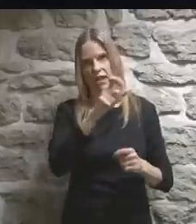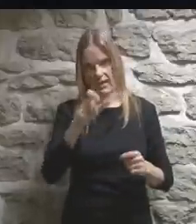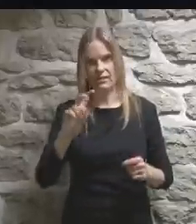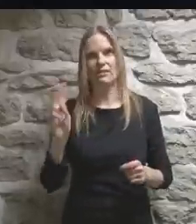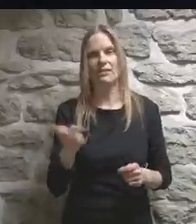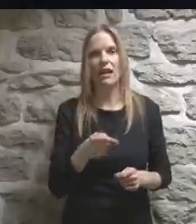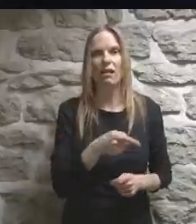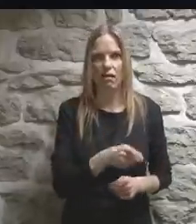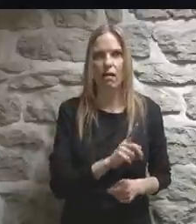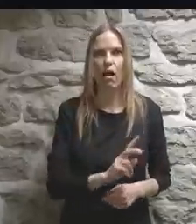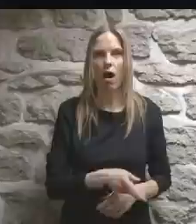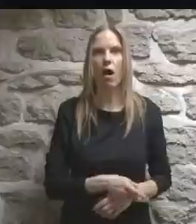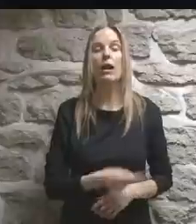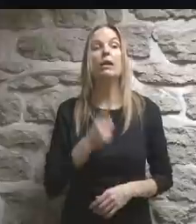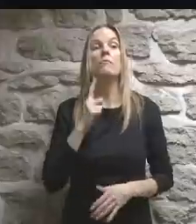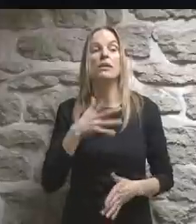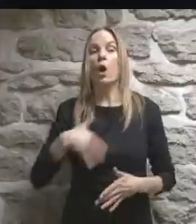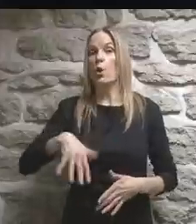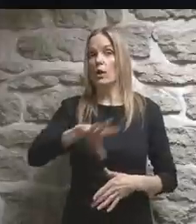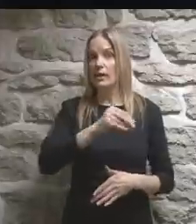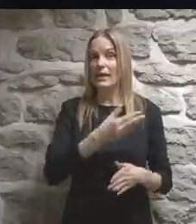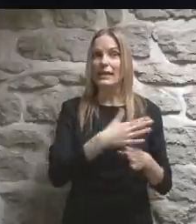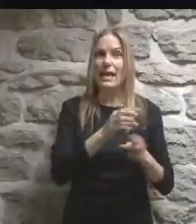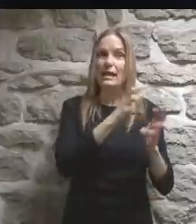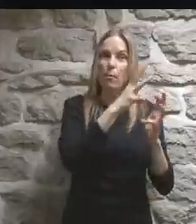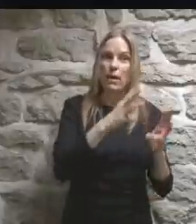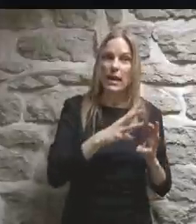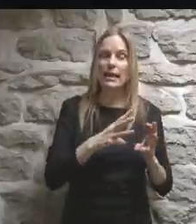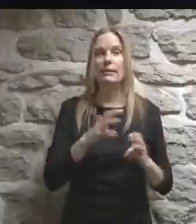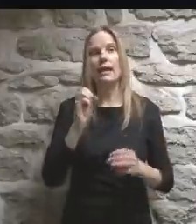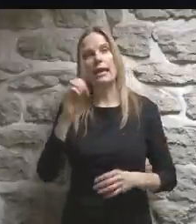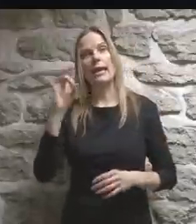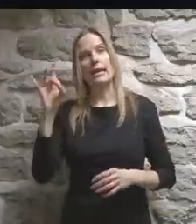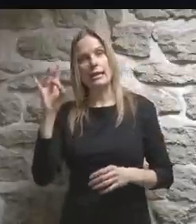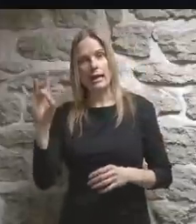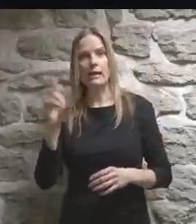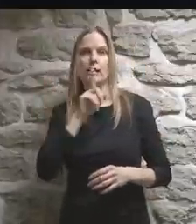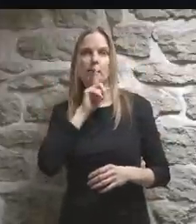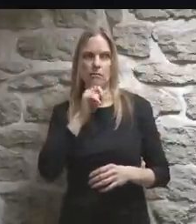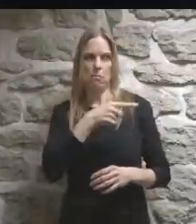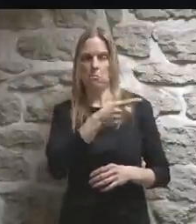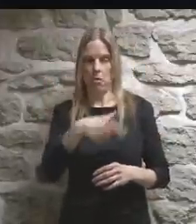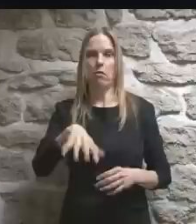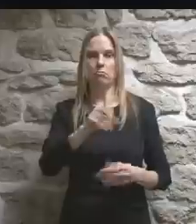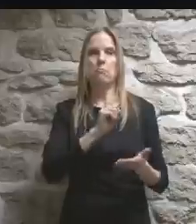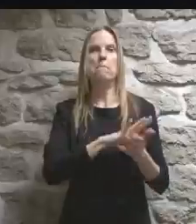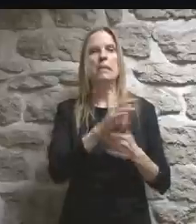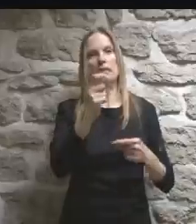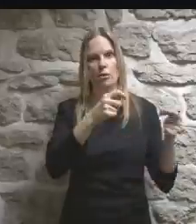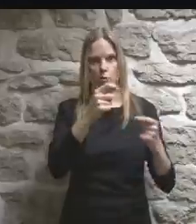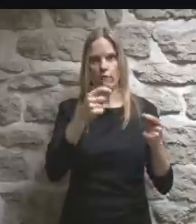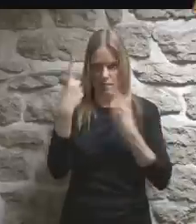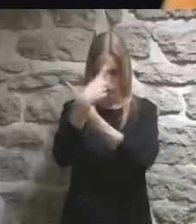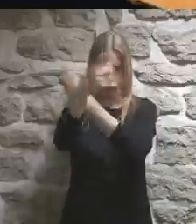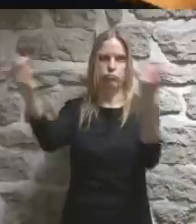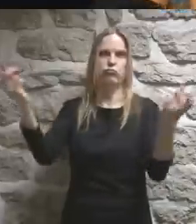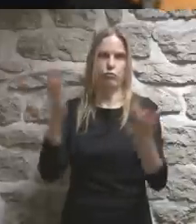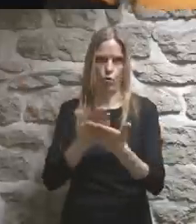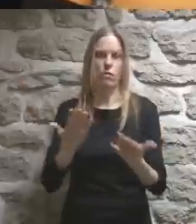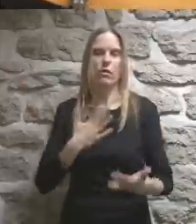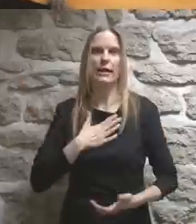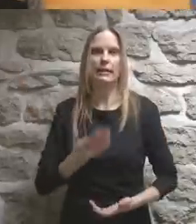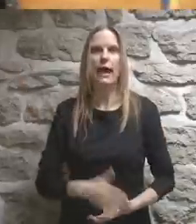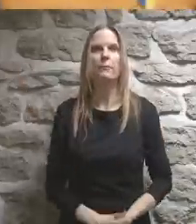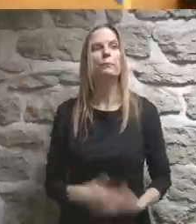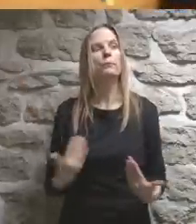aru, et transleerivad seda nii erameedia kui ka Rahvusringhääling oma portaalis. Aitäh! Aitäh! Nüüd